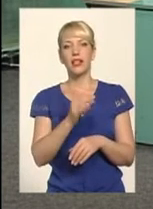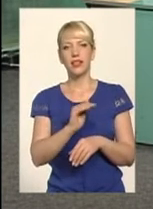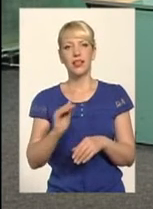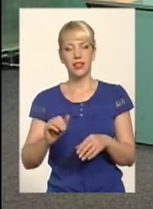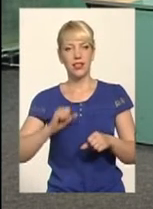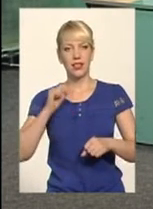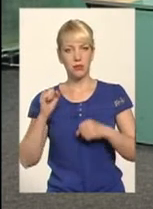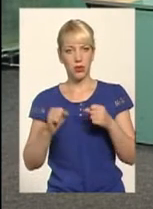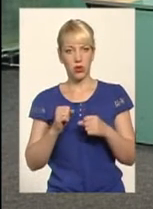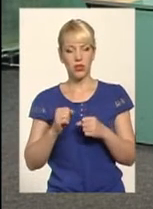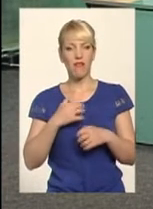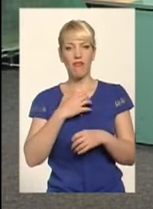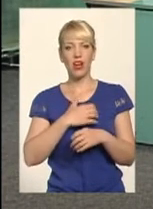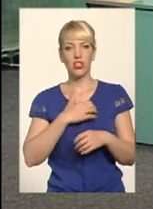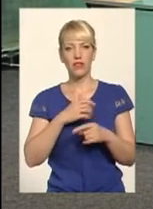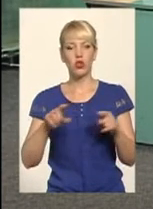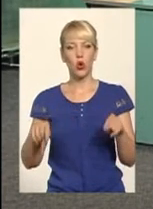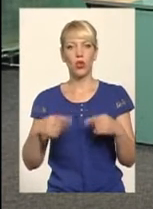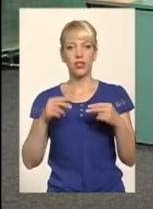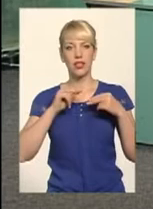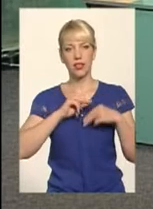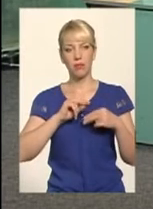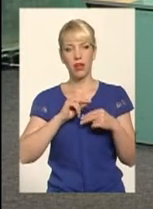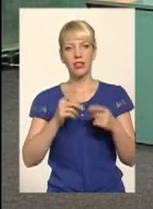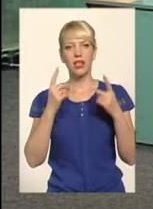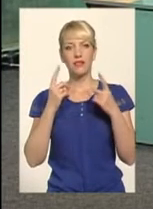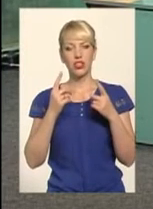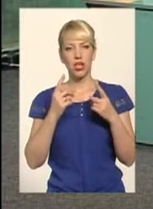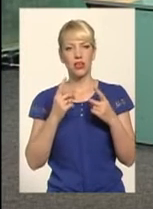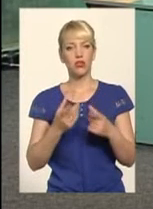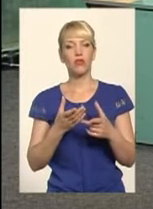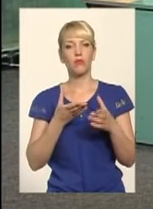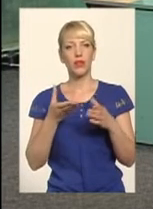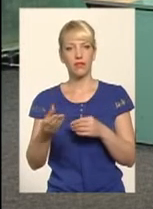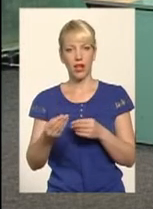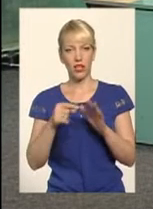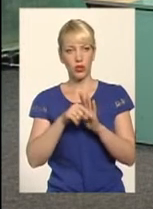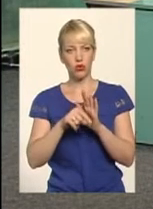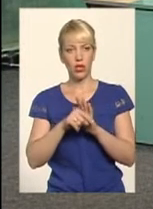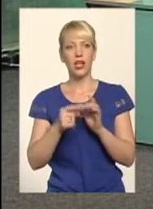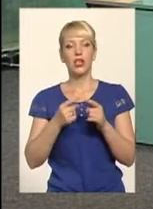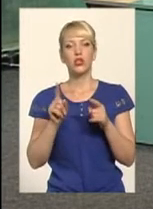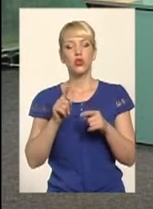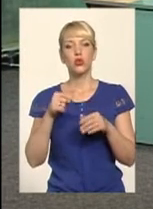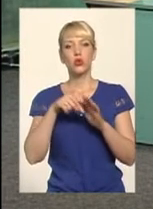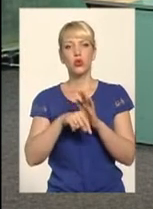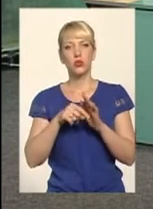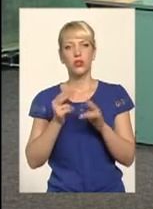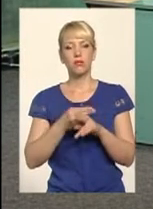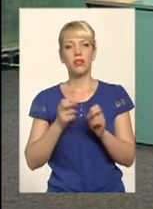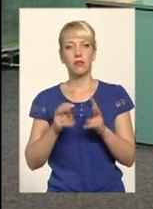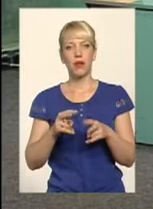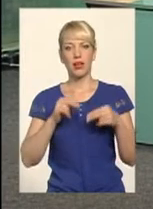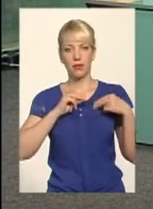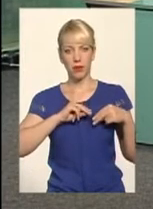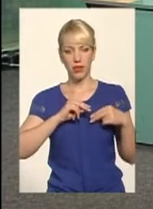важливість організації праці надзвичайно відіграє роль. І що стосується якості продукції, що стосується і безпеки праці. Я хочу